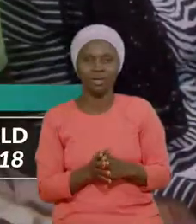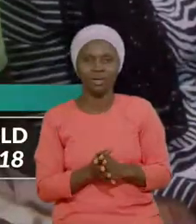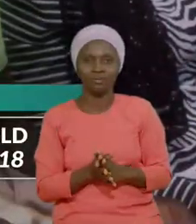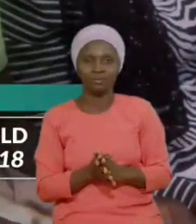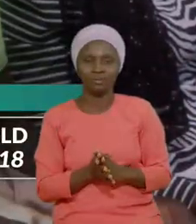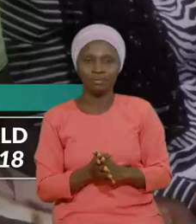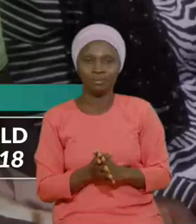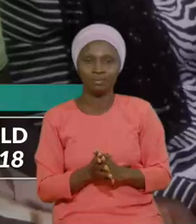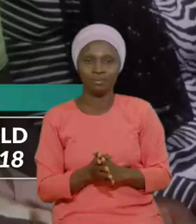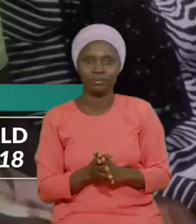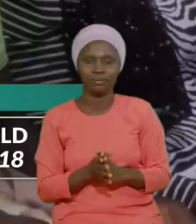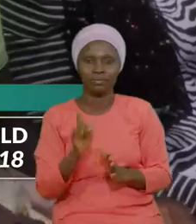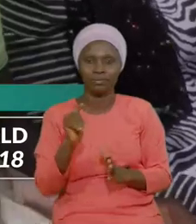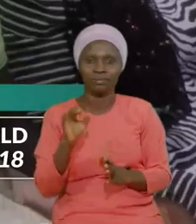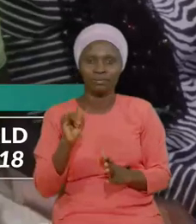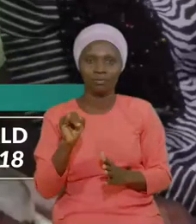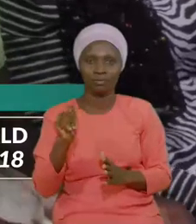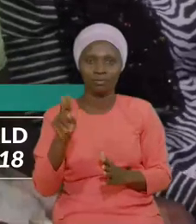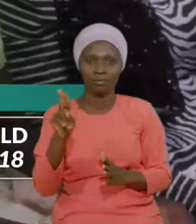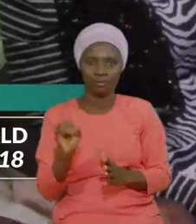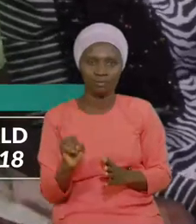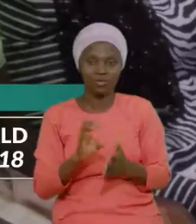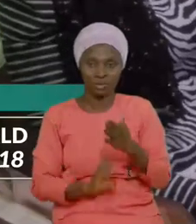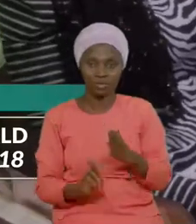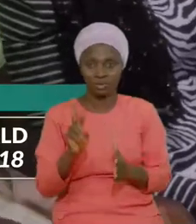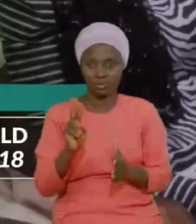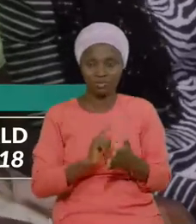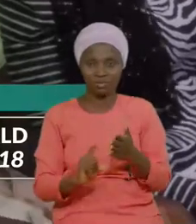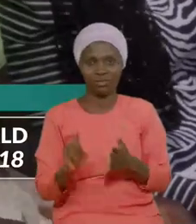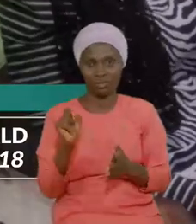En Tite chapitre 2, verset 11.